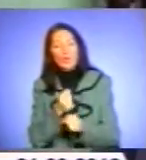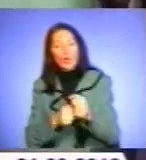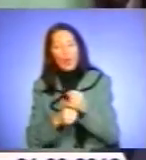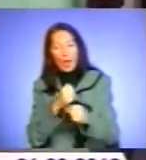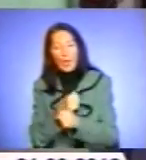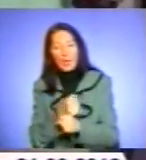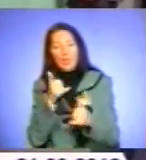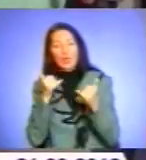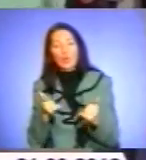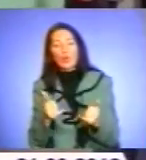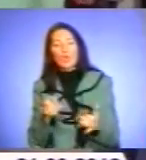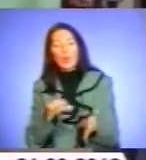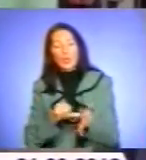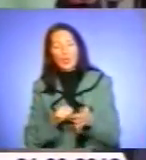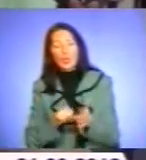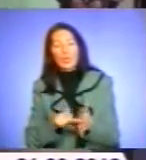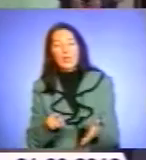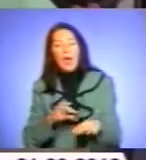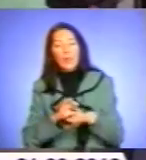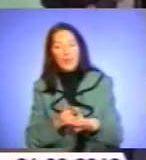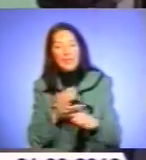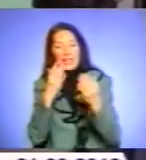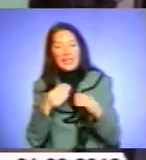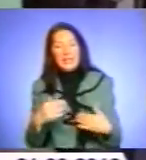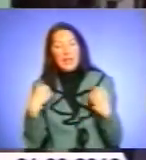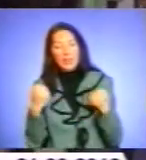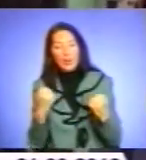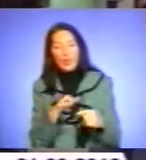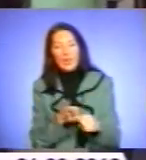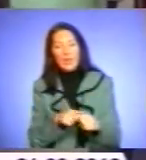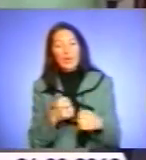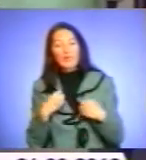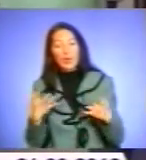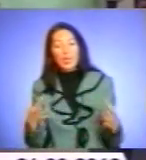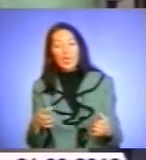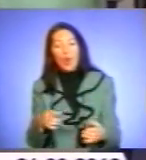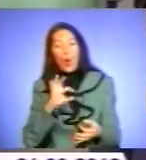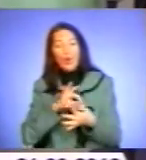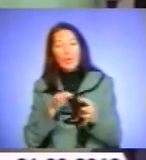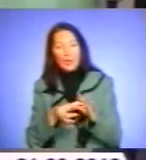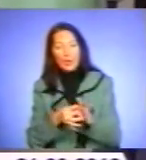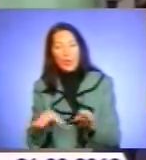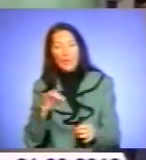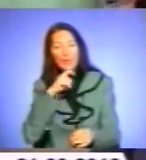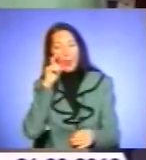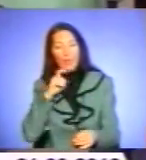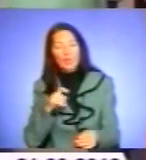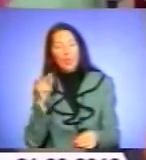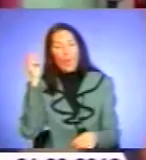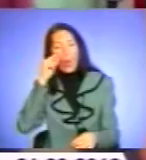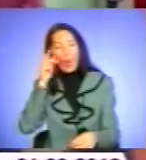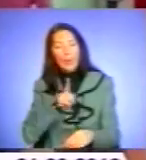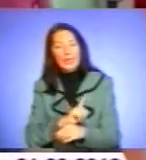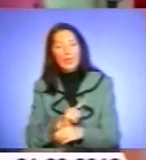присутні на проведенні Дня здоров'я, які приурочені Олімпійському всеукраїнському олімпійському уроку.